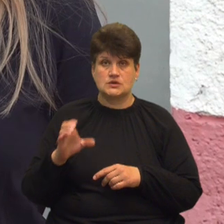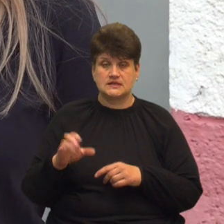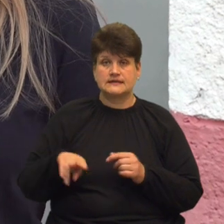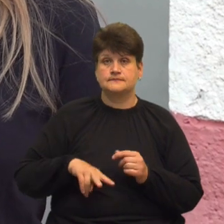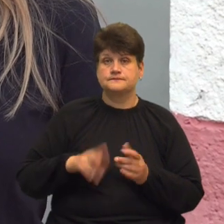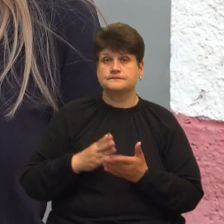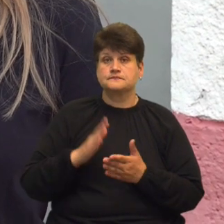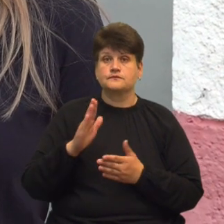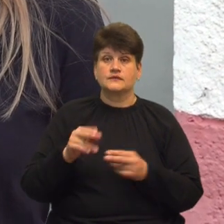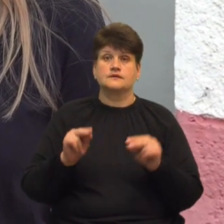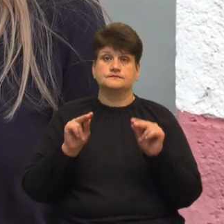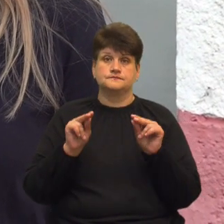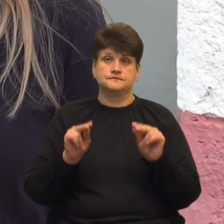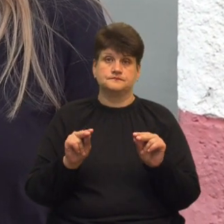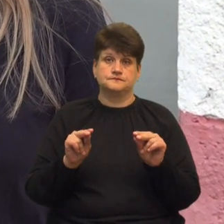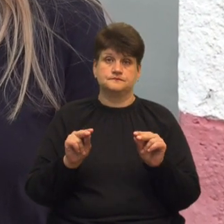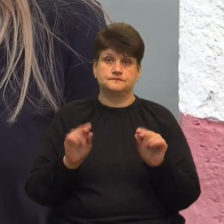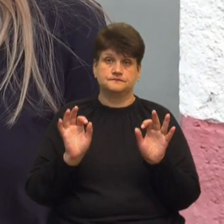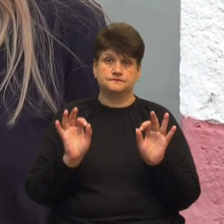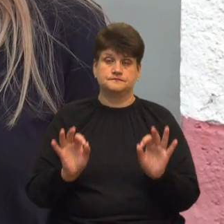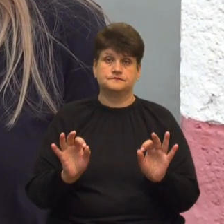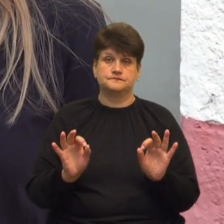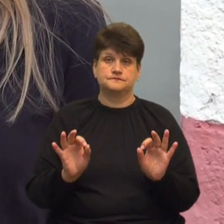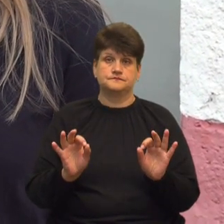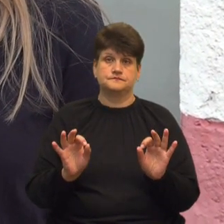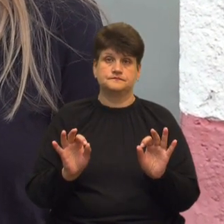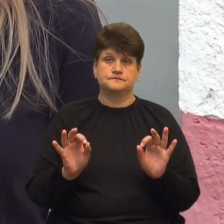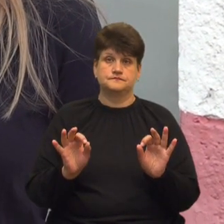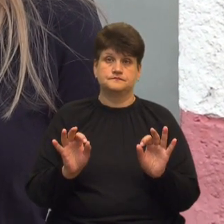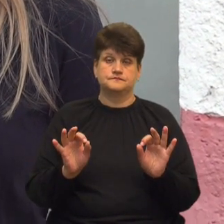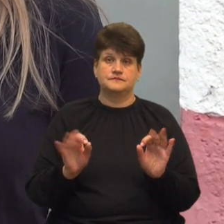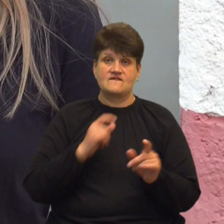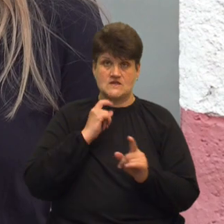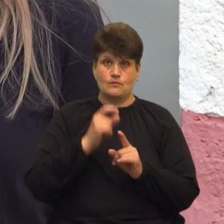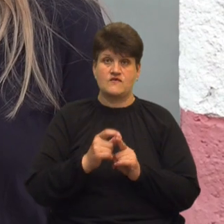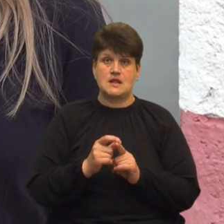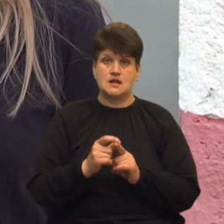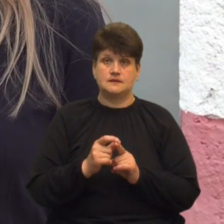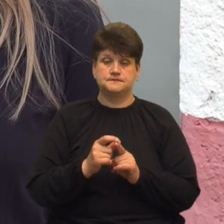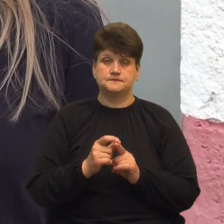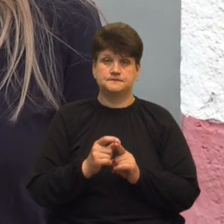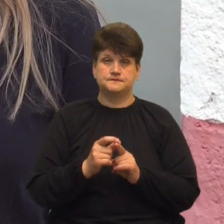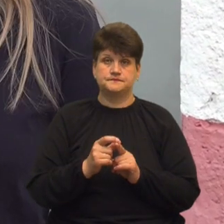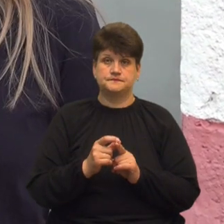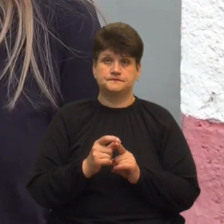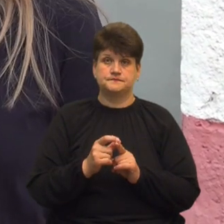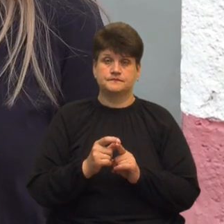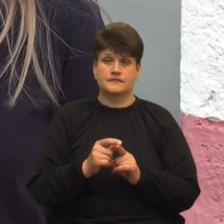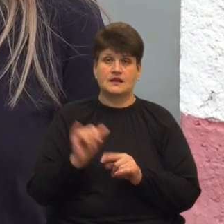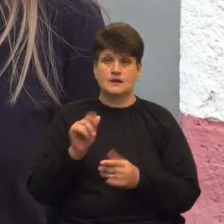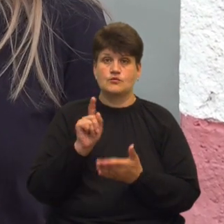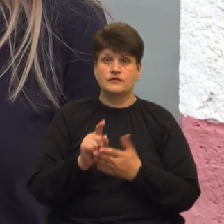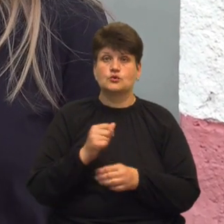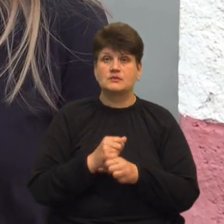бути справедливим, чесним, відповідальним і повинен робити